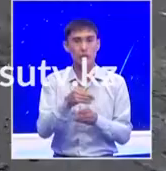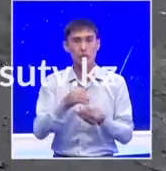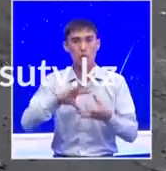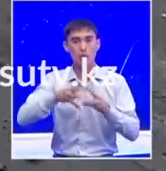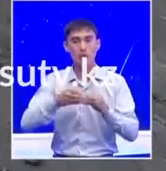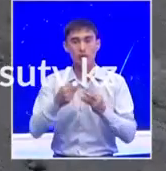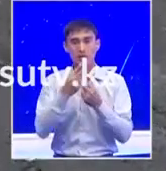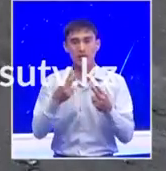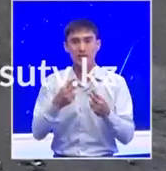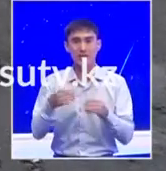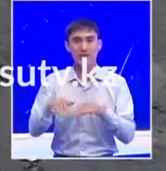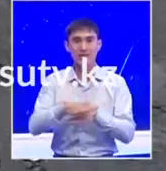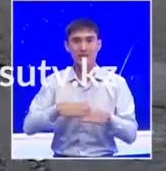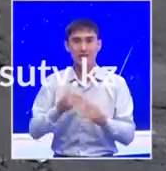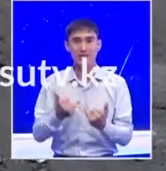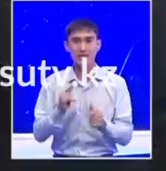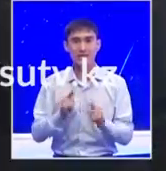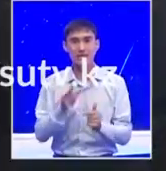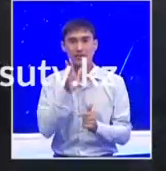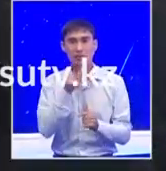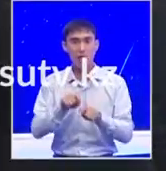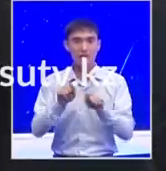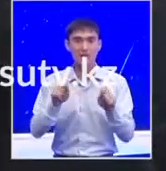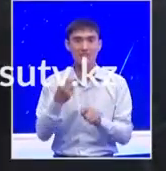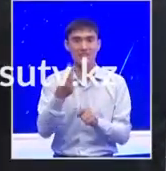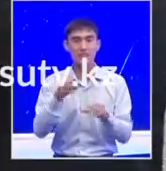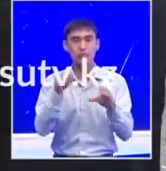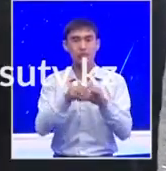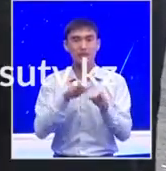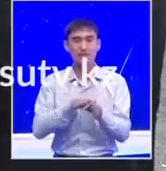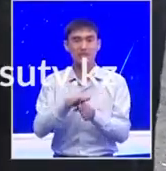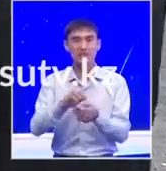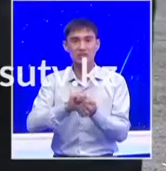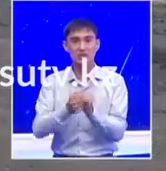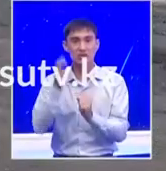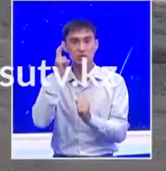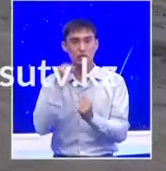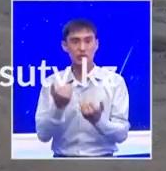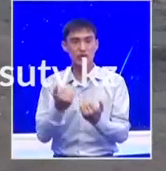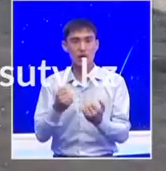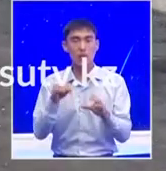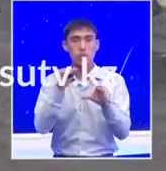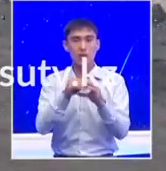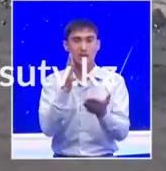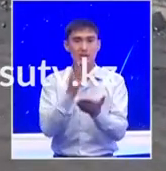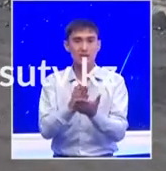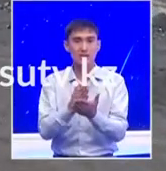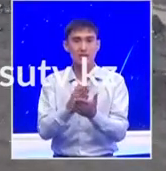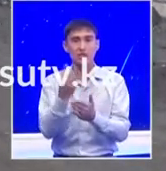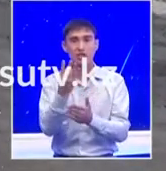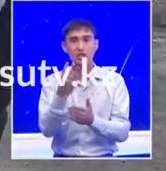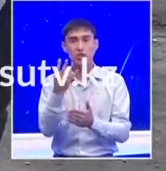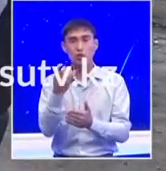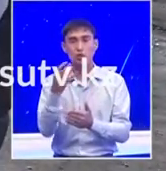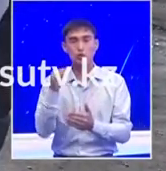показателя. А для населения в настоящее время открыты 3 пункта реализации твердого топлива. В топ-базах имеется свыше